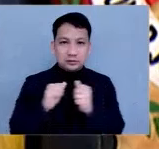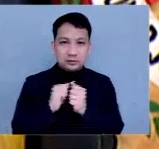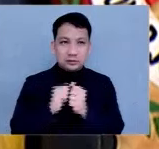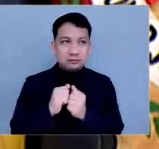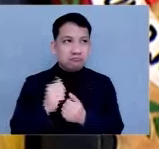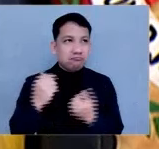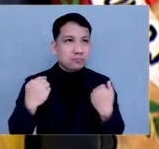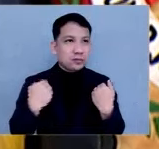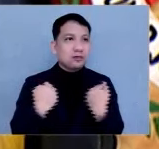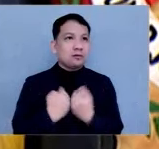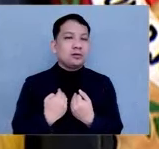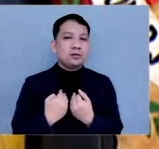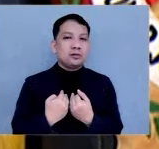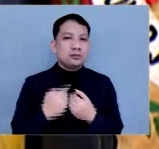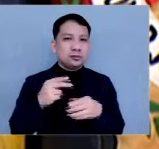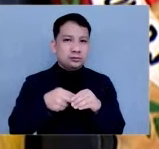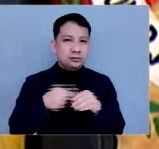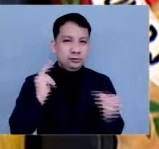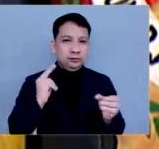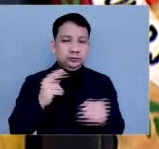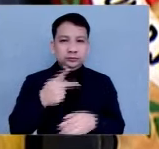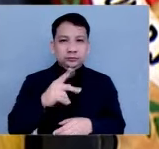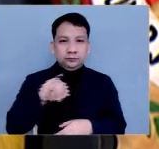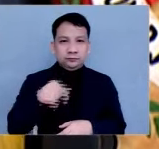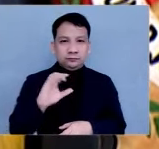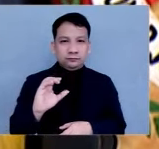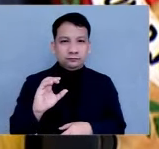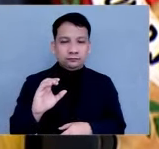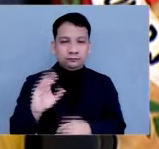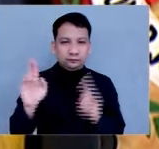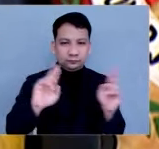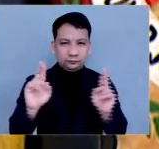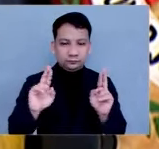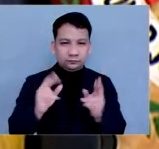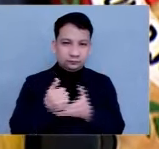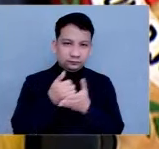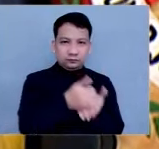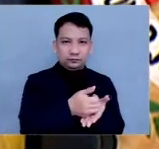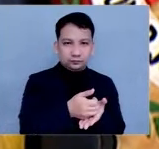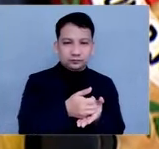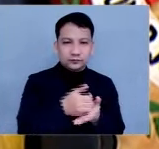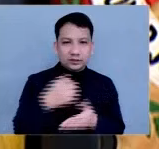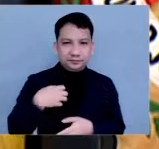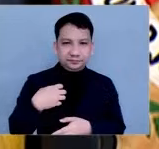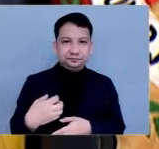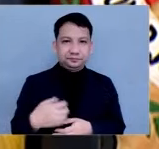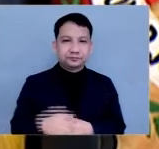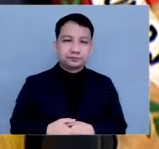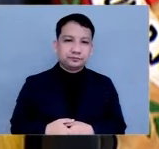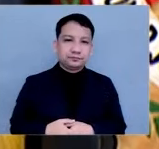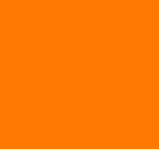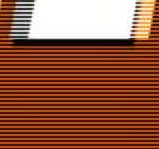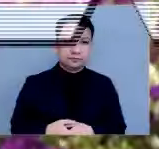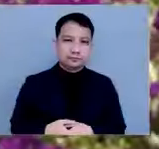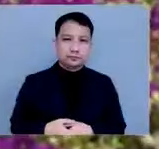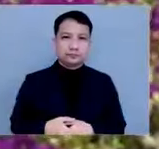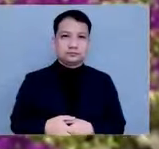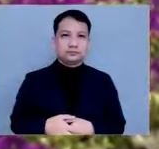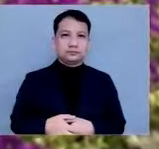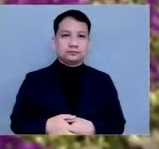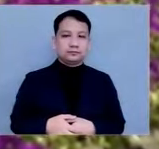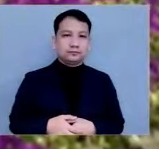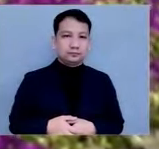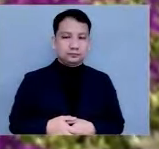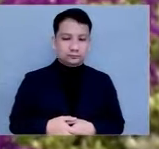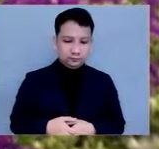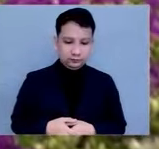kasamahan na tumiwalag na sa KOJC at handang makipagtulungan sa ating sa PNP. Pinabulaan na naman